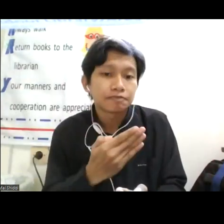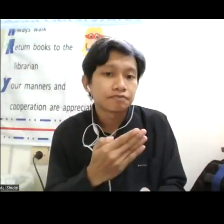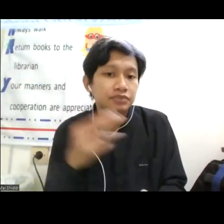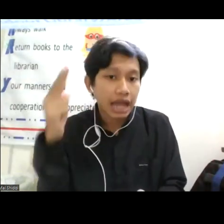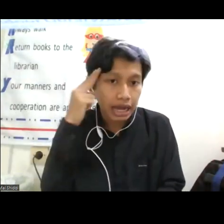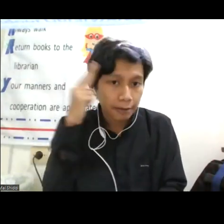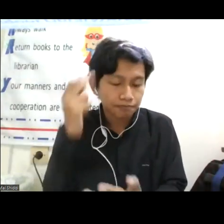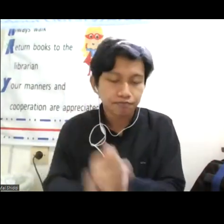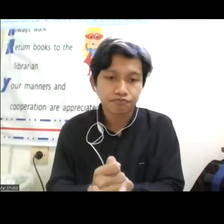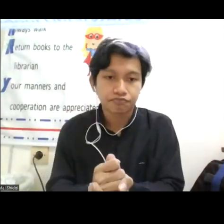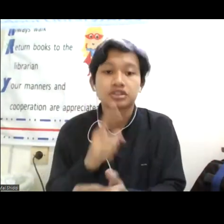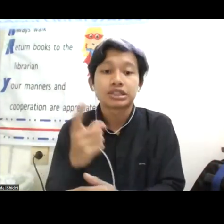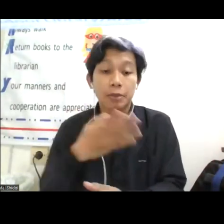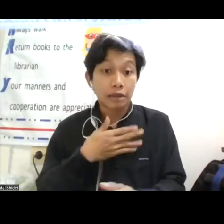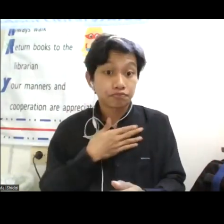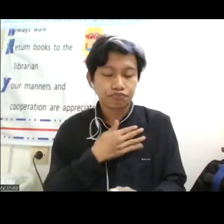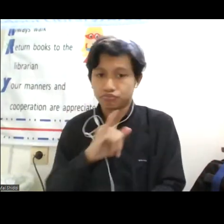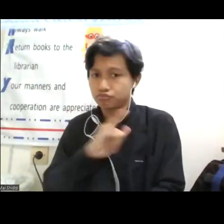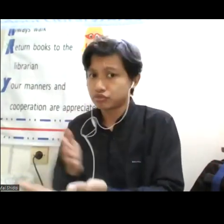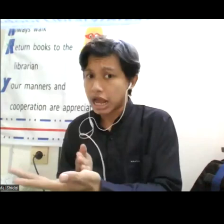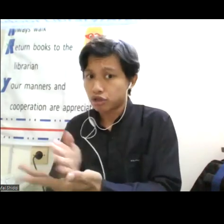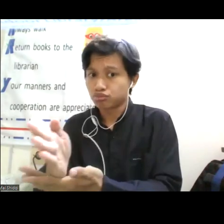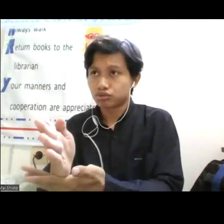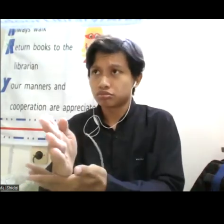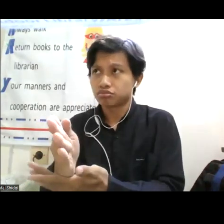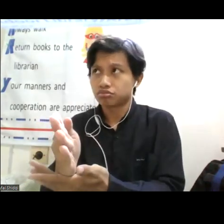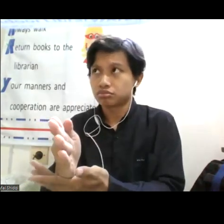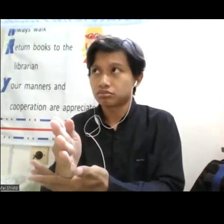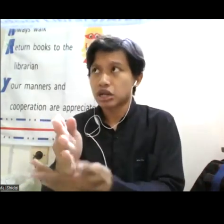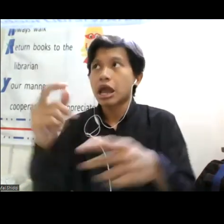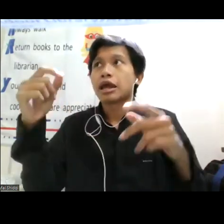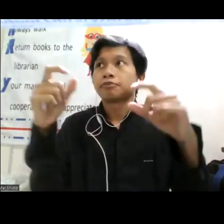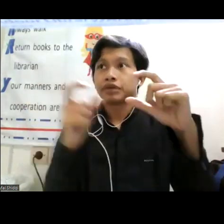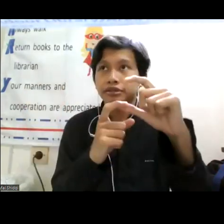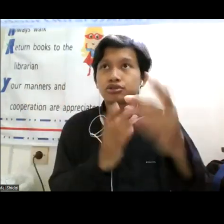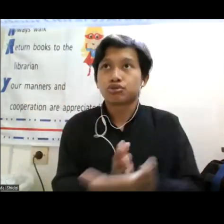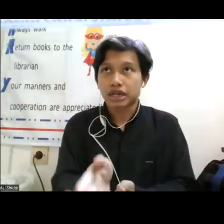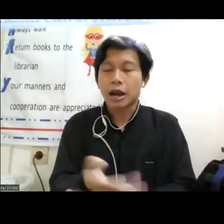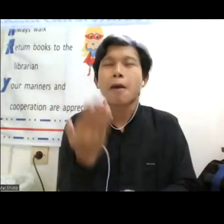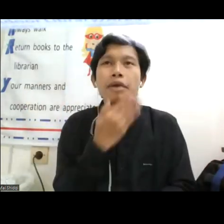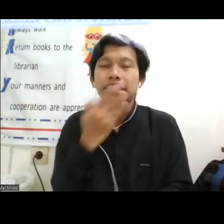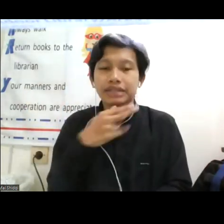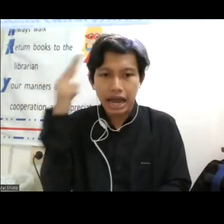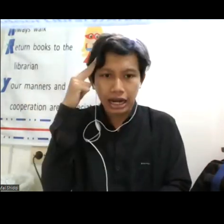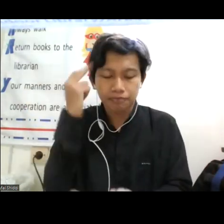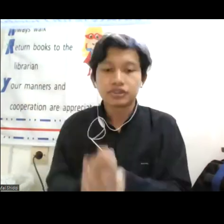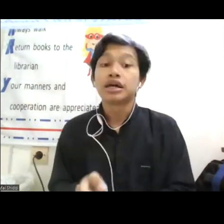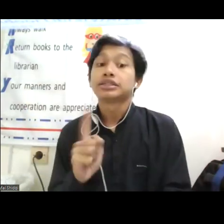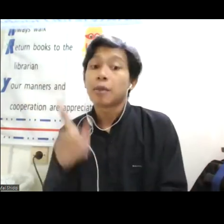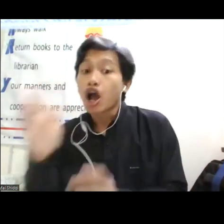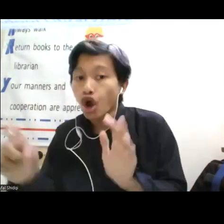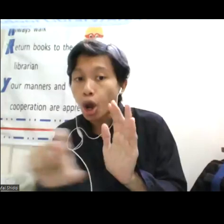dari UIN pba ya saya dulu ketika memang ketika buat hasil karya itu